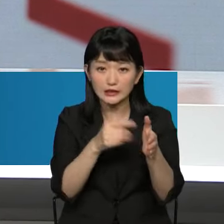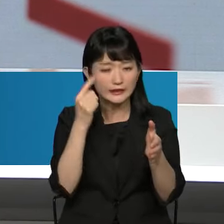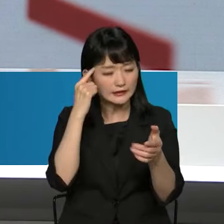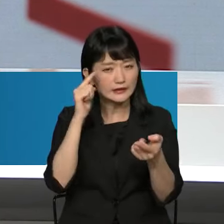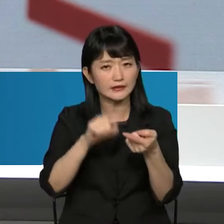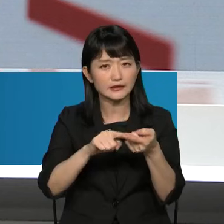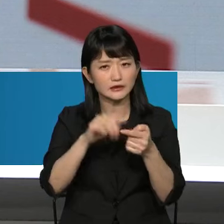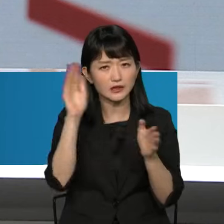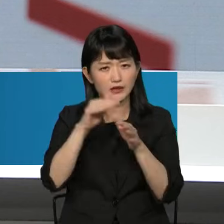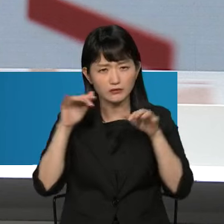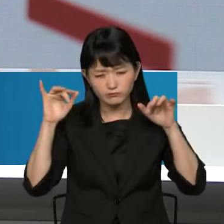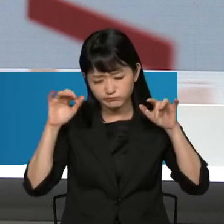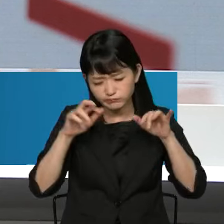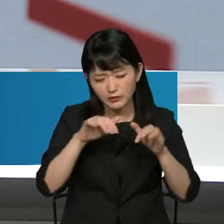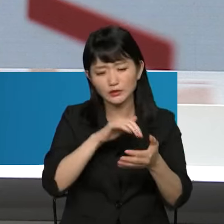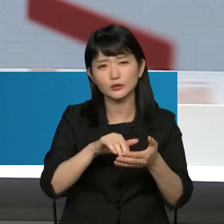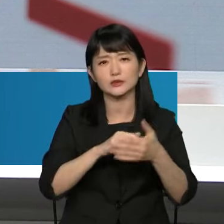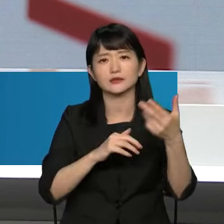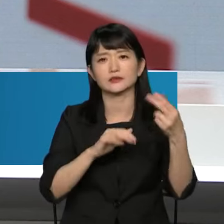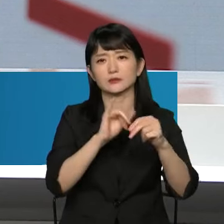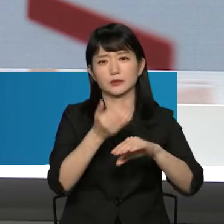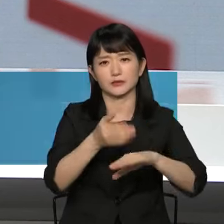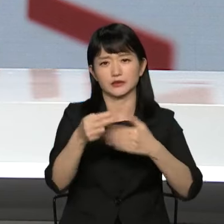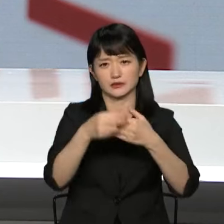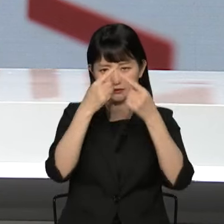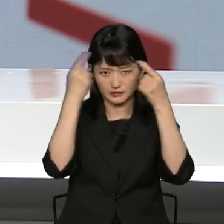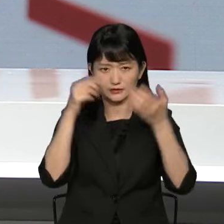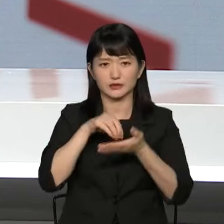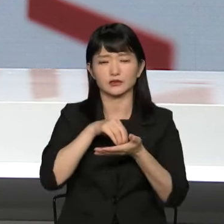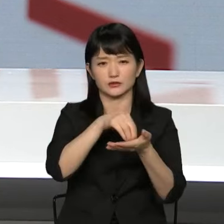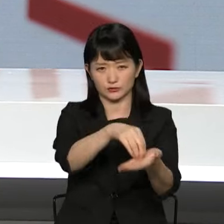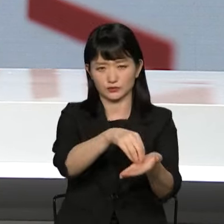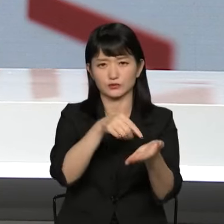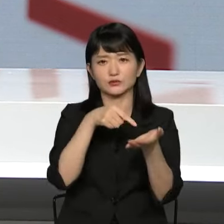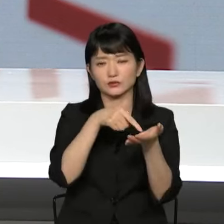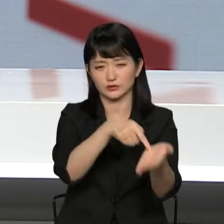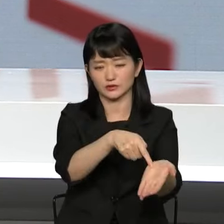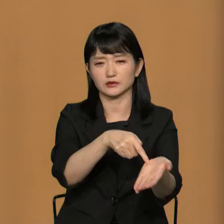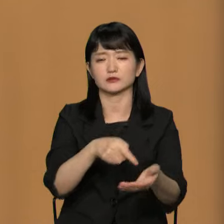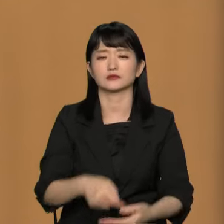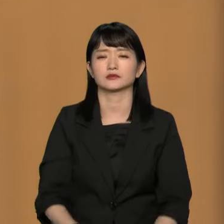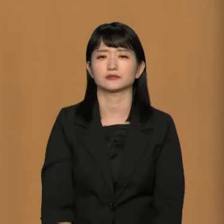몰려서 7만 명 넘게 의대에 지원했습니다. 성화성 기자입니다.